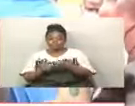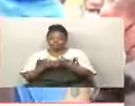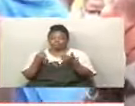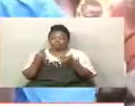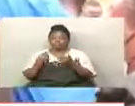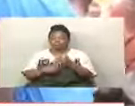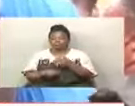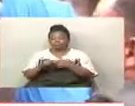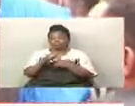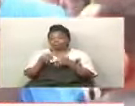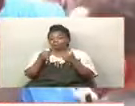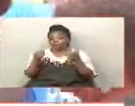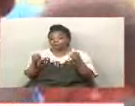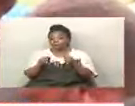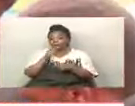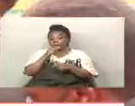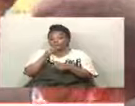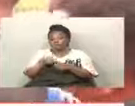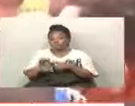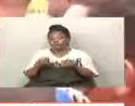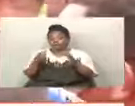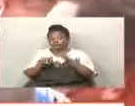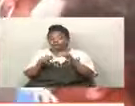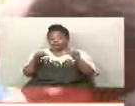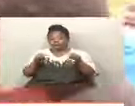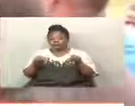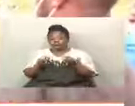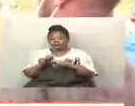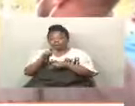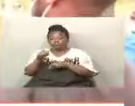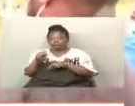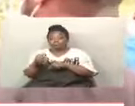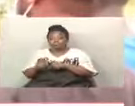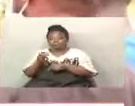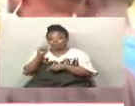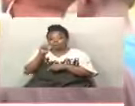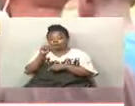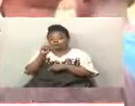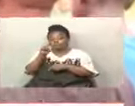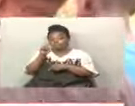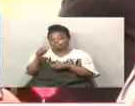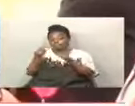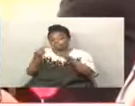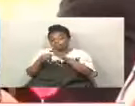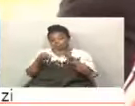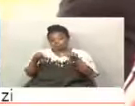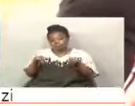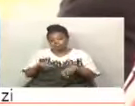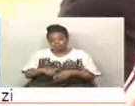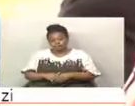Agamba abaana abalala n'ekitaabwe basimatuse n'ebisago ng'omu Rina Nkunda ali mu mbeera mbi.